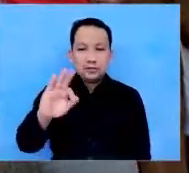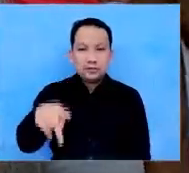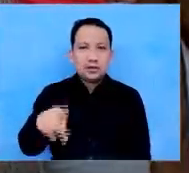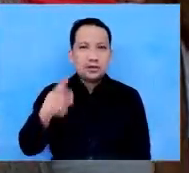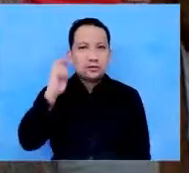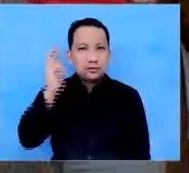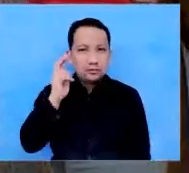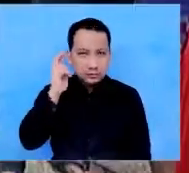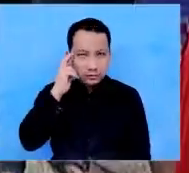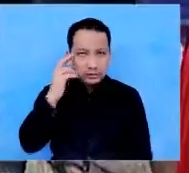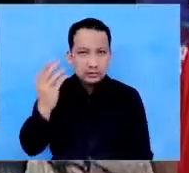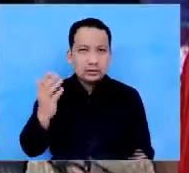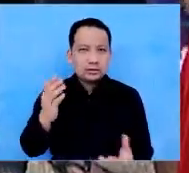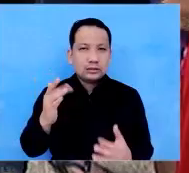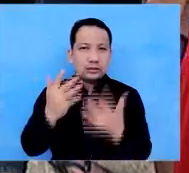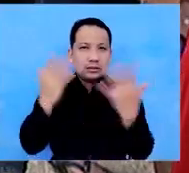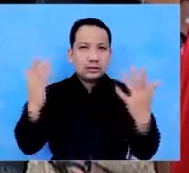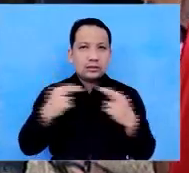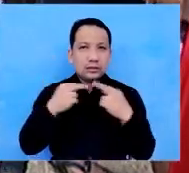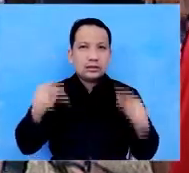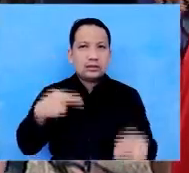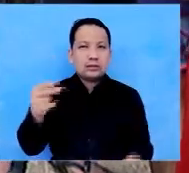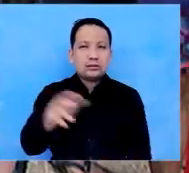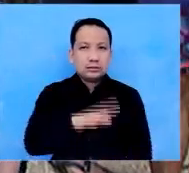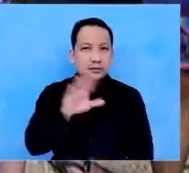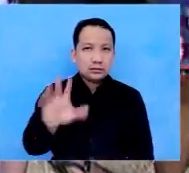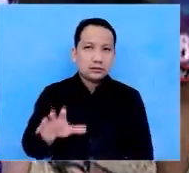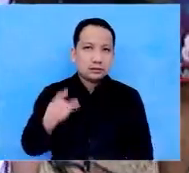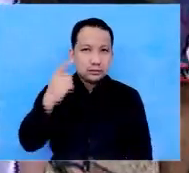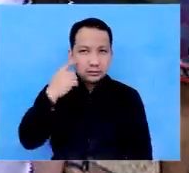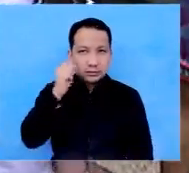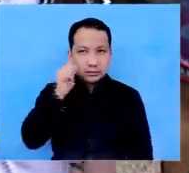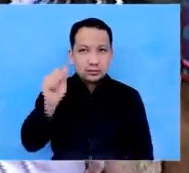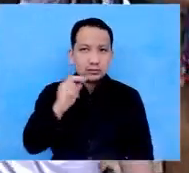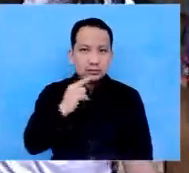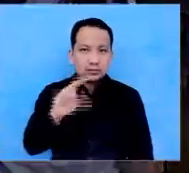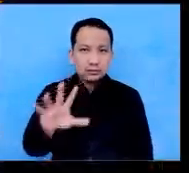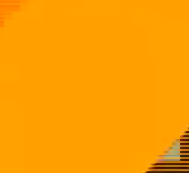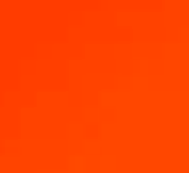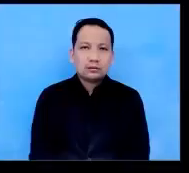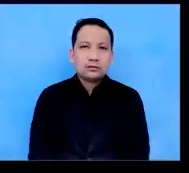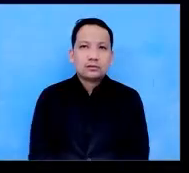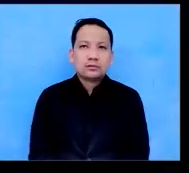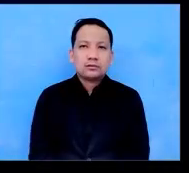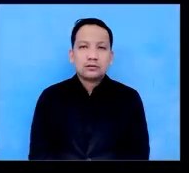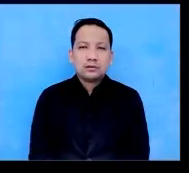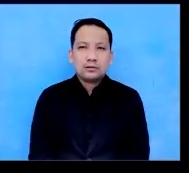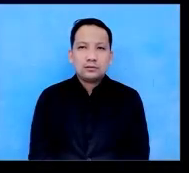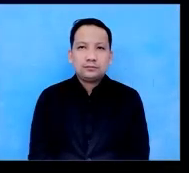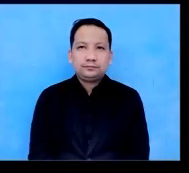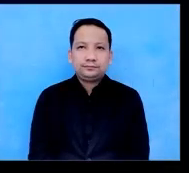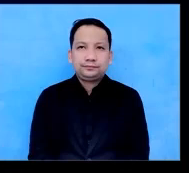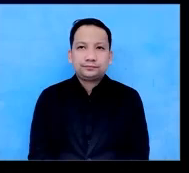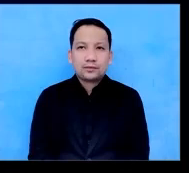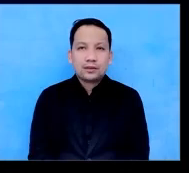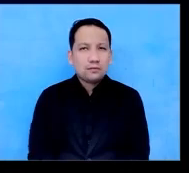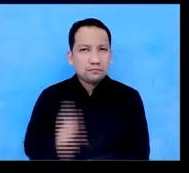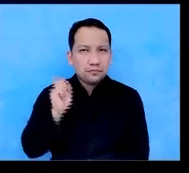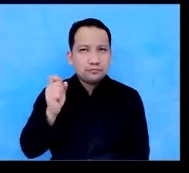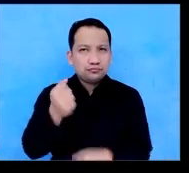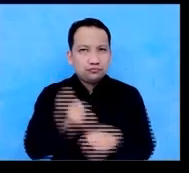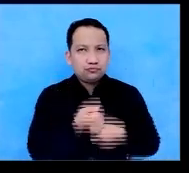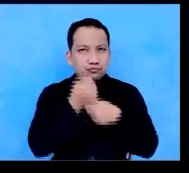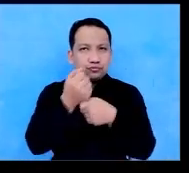apoy. Nagbabalita mula sa frontline, Jem Avancenia, News 5. Nagpamalas ng bilis at koordinasyon